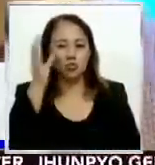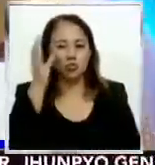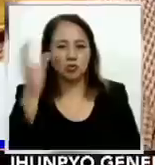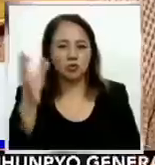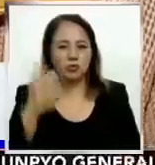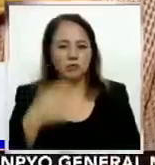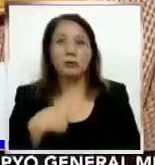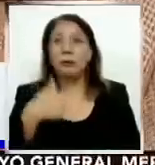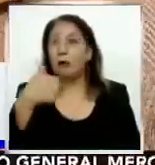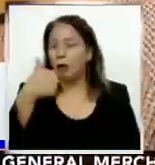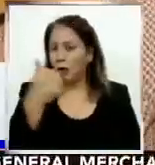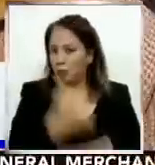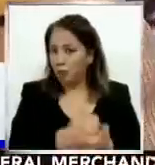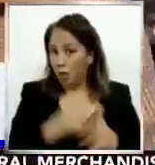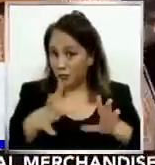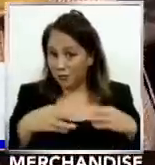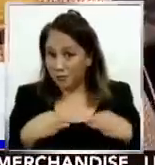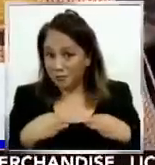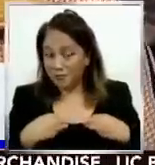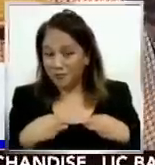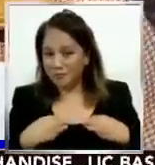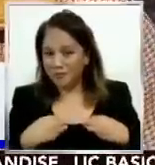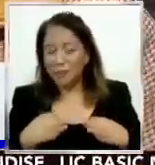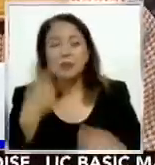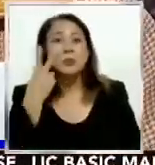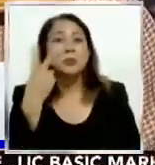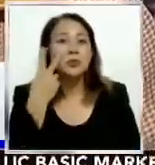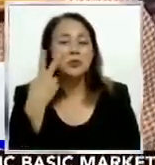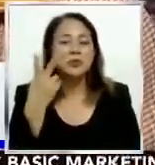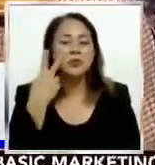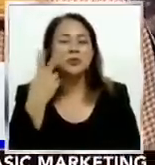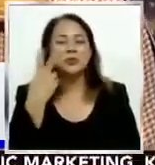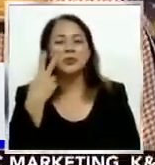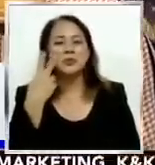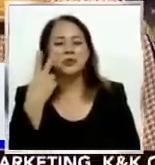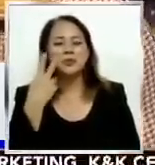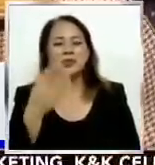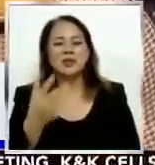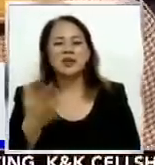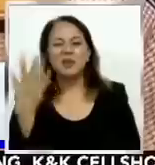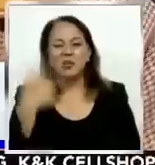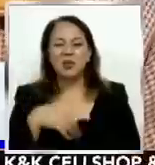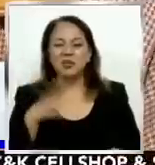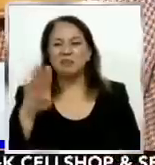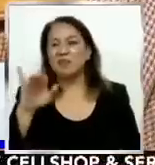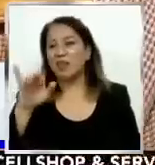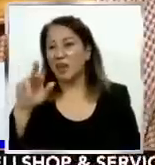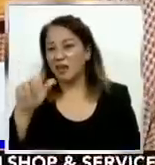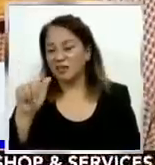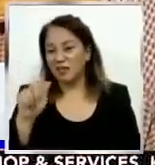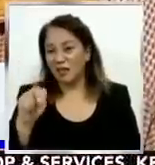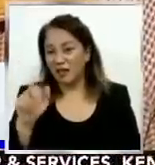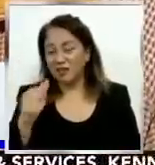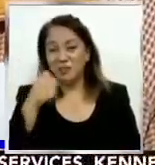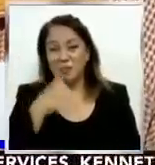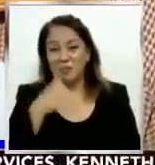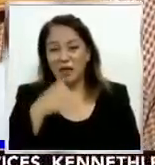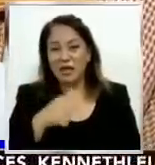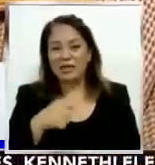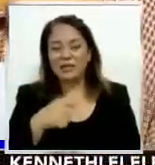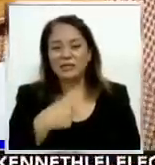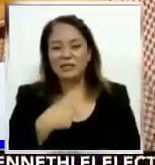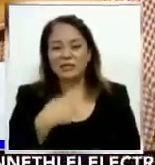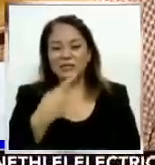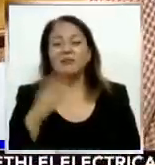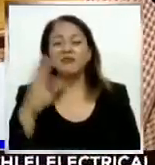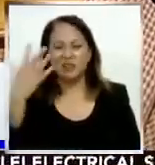Bitoy? We'll see. Si ano kasi si Brianna, yung isang katabi ko na babae, siya nag-guest na sa Bubble Gang and